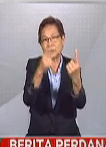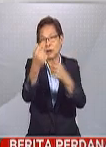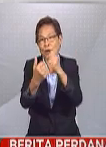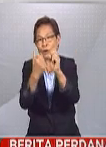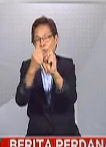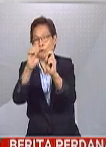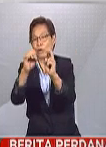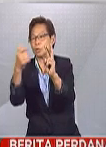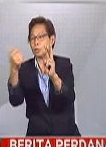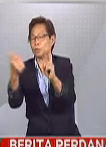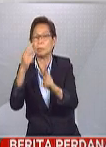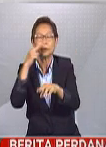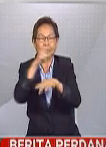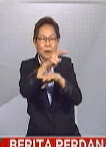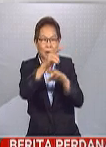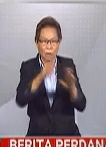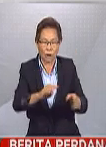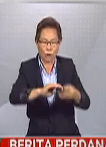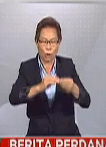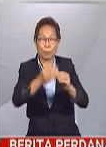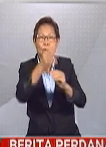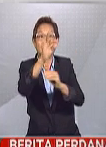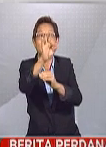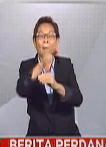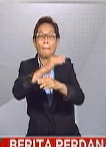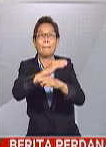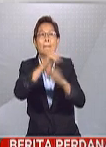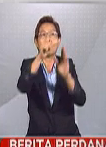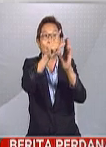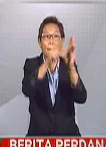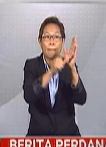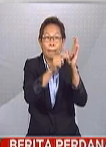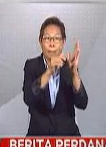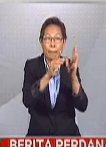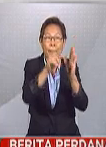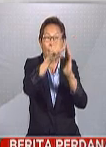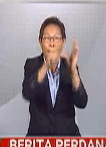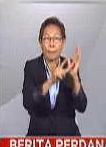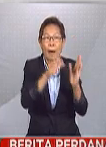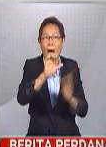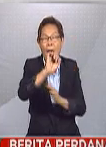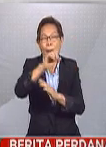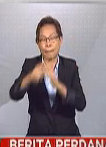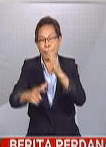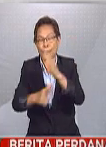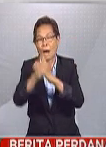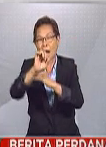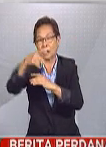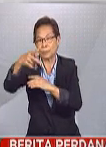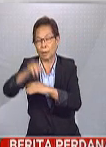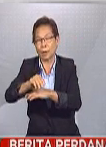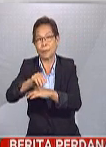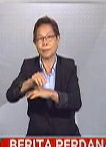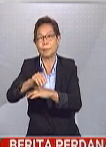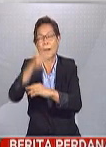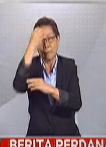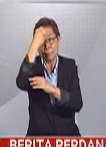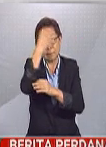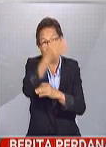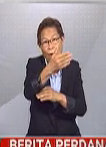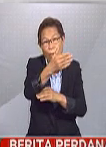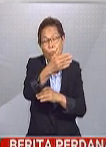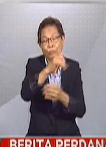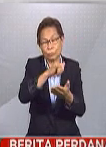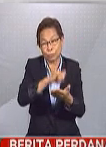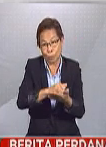Januari 2010. Saksi ke-9 pembelaan penolong pesuruhjaya SPRM Muhammad Nasruddin Amir memberitahu